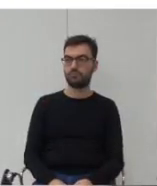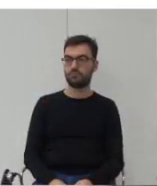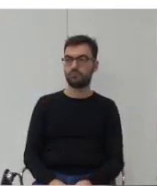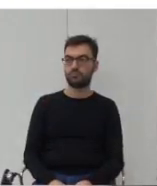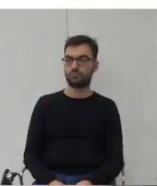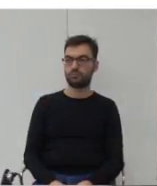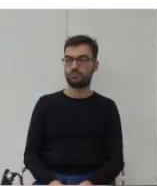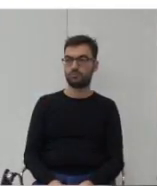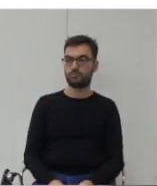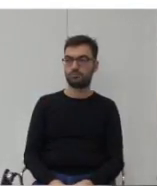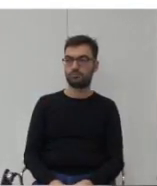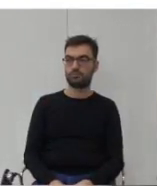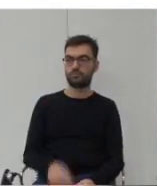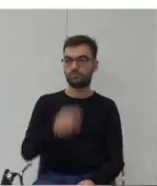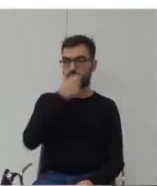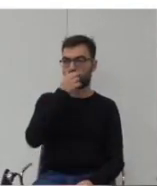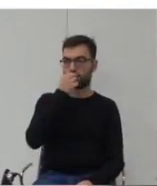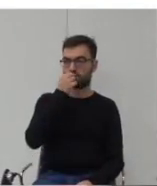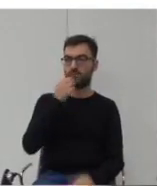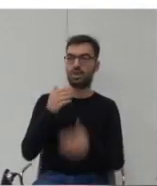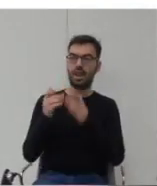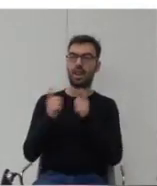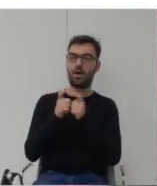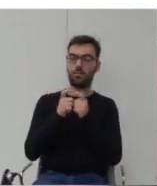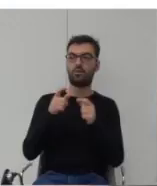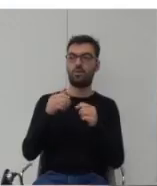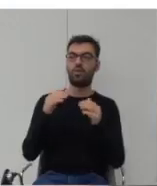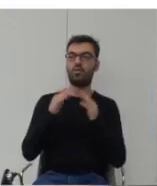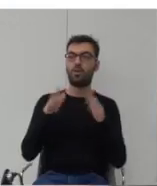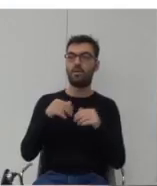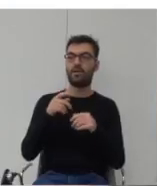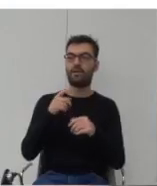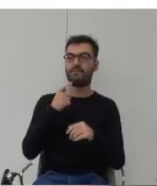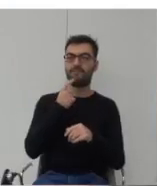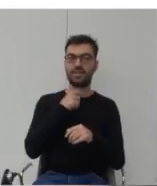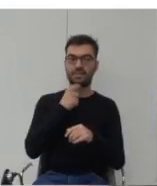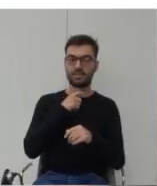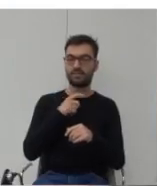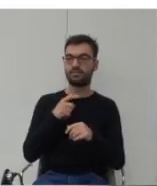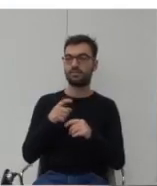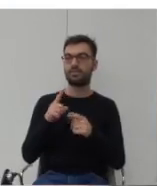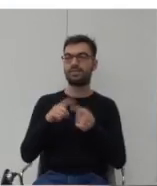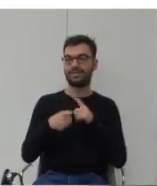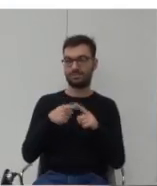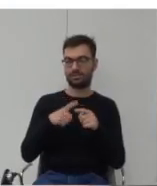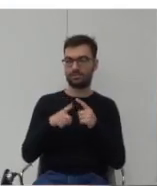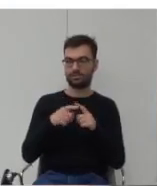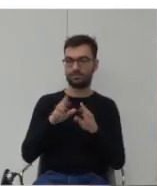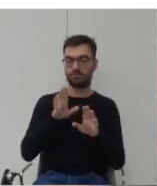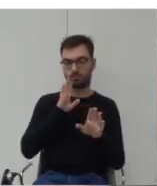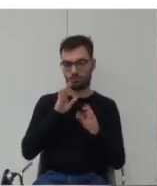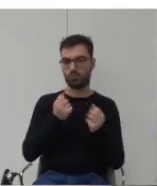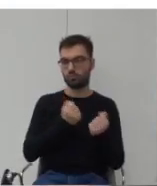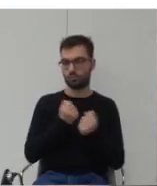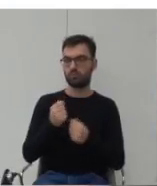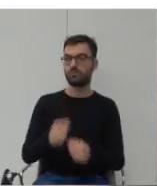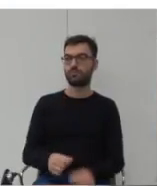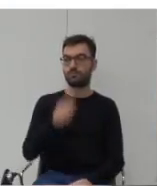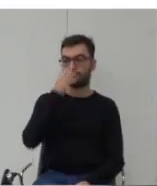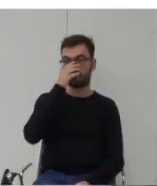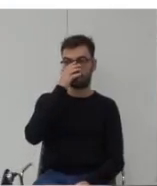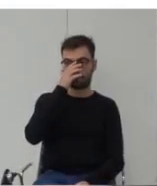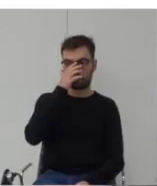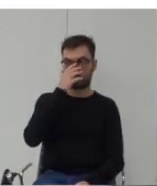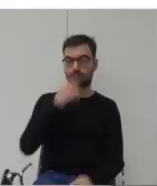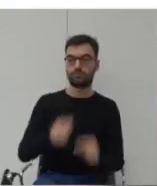Tu jest zdjęcie w ciągu dnia. Po lewej stronie widać oczywiście domek fiński. Tutaj mniej więcej styl architektoniczny zachowany,